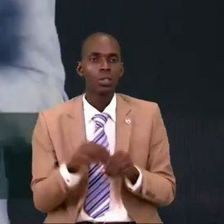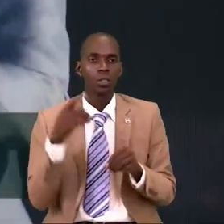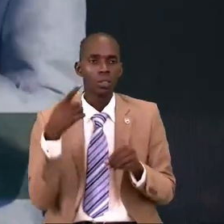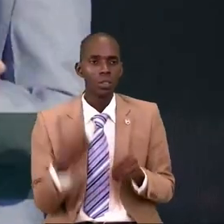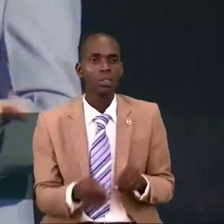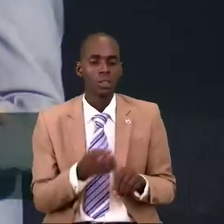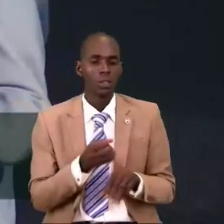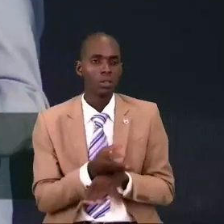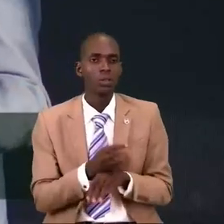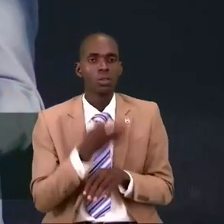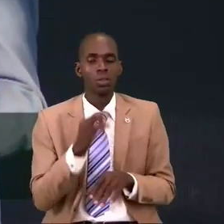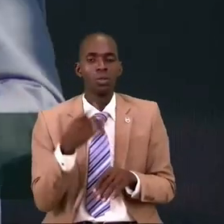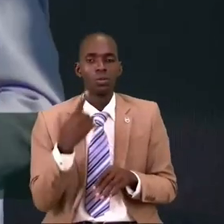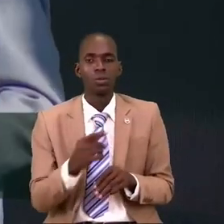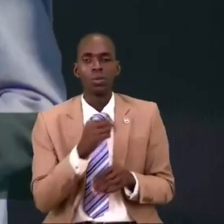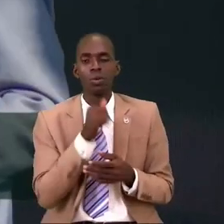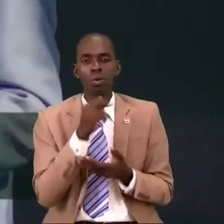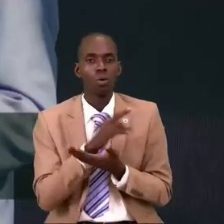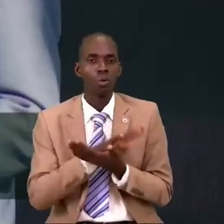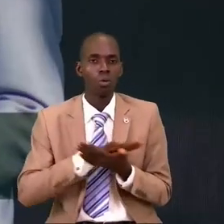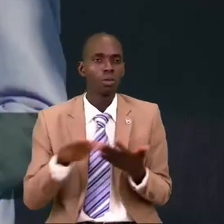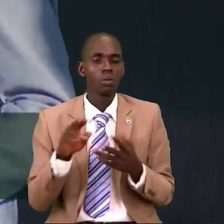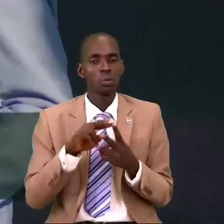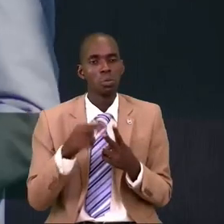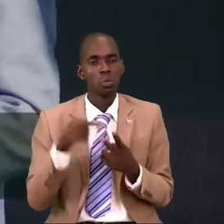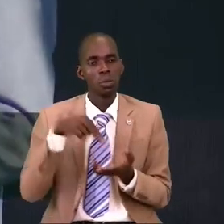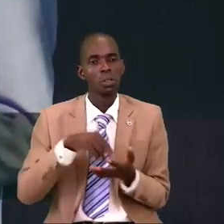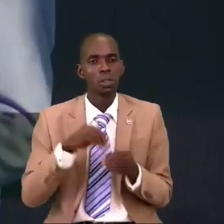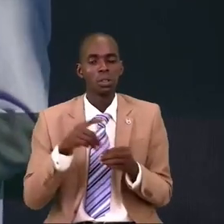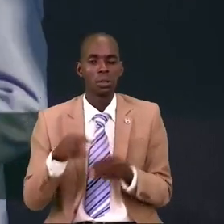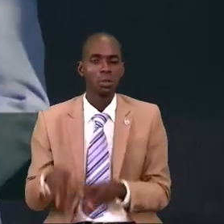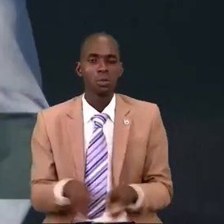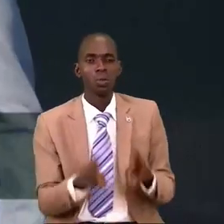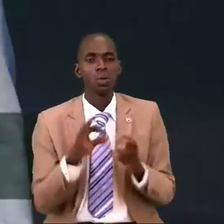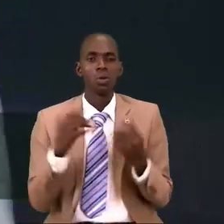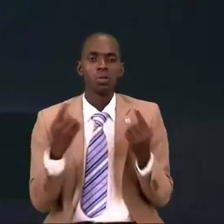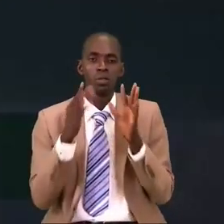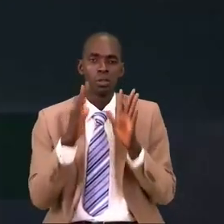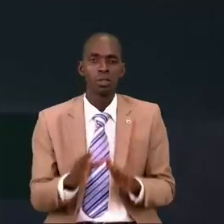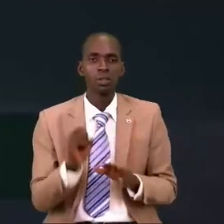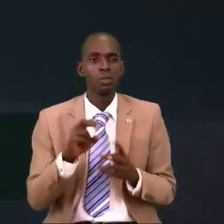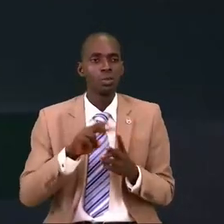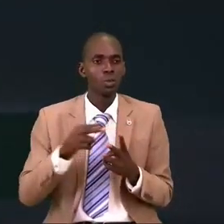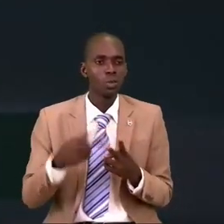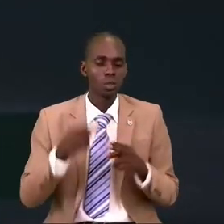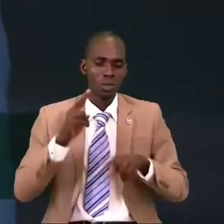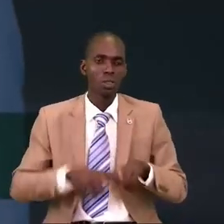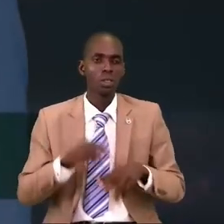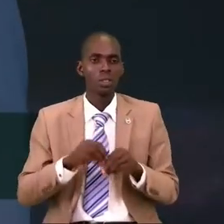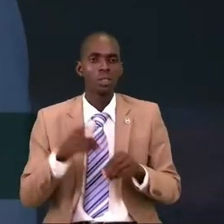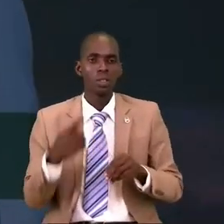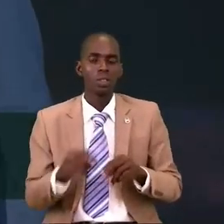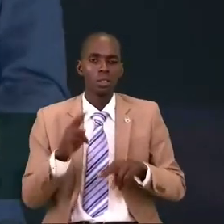des pécheurs et qui ne s'assied pas en compagnie des moqueurs. Est-ce que vous remarquez